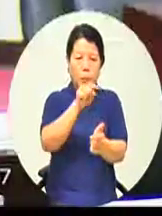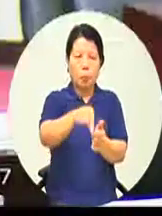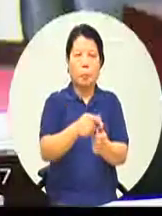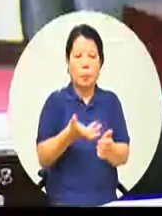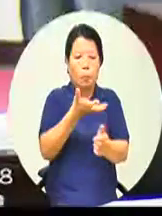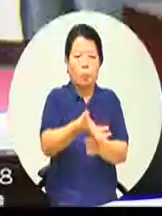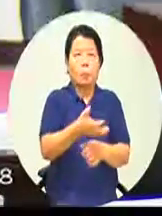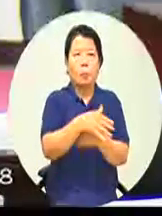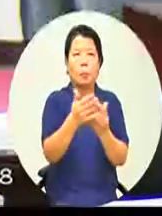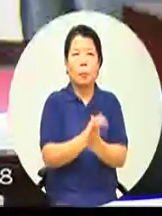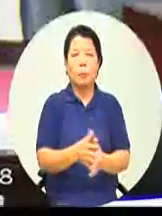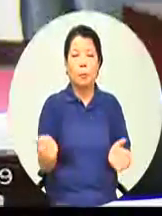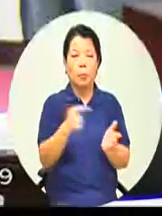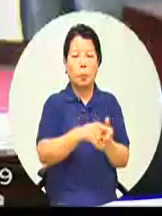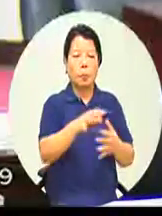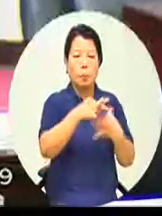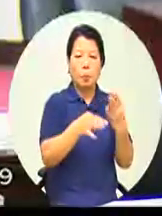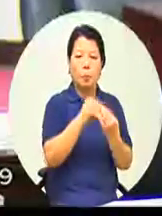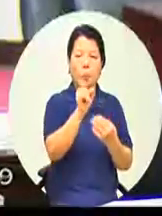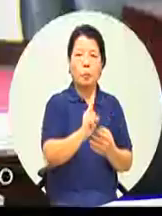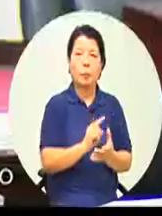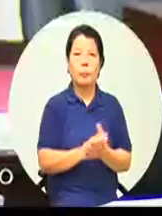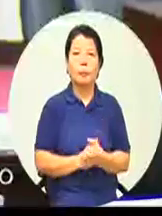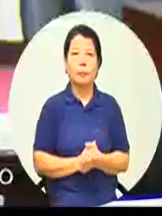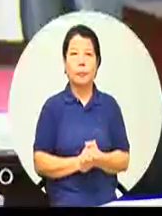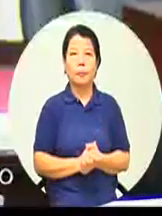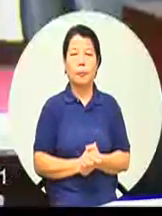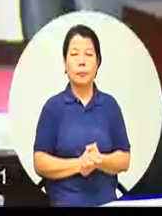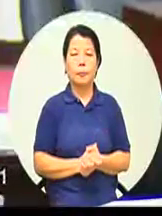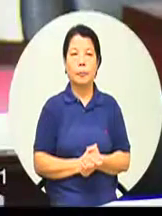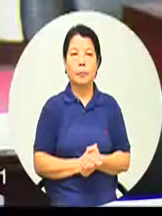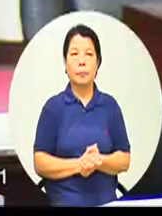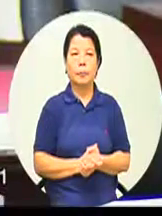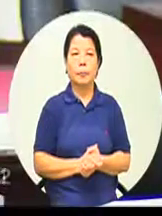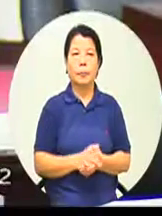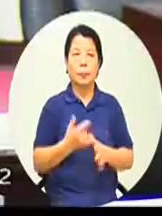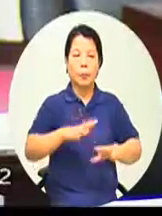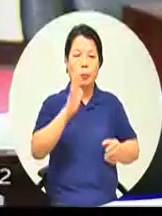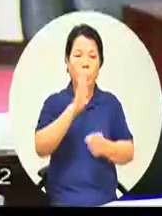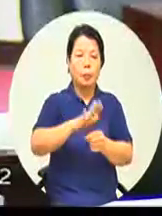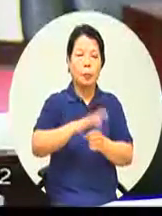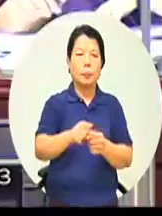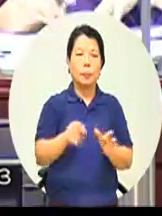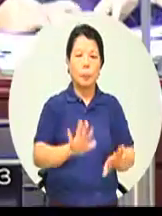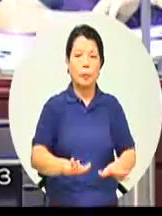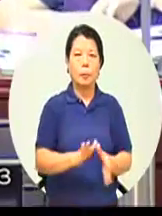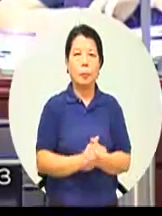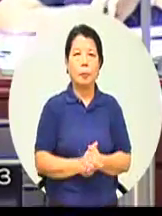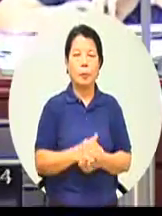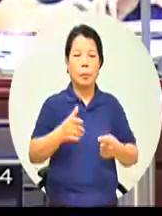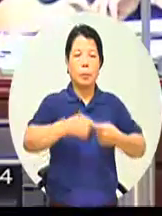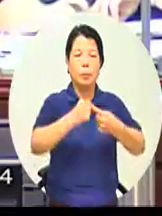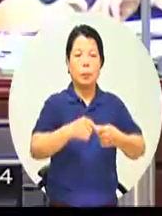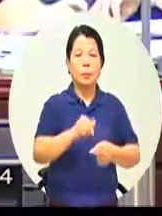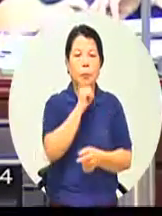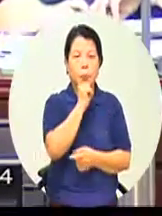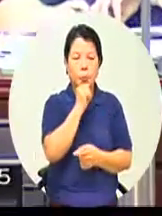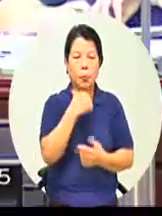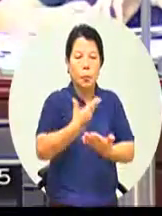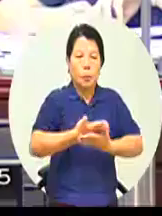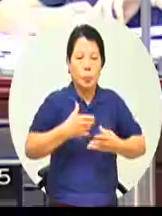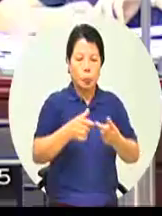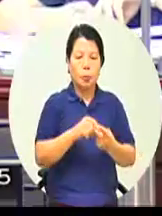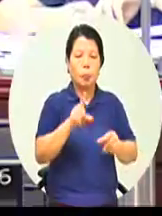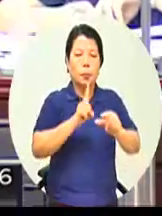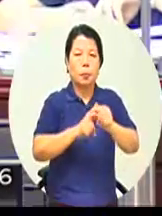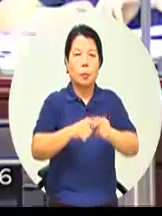势的部分到底有哪些条件的人？ 好，我现在跟议员补充一下好吗？ 好， 他其实就是低收入户的子女、中低